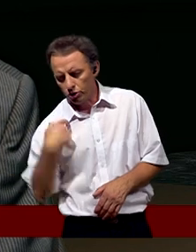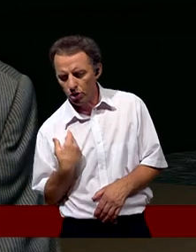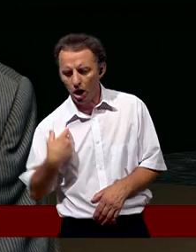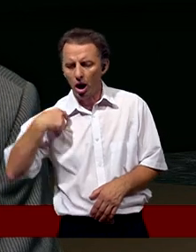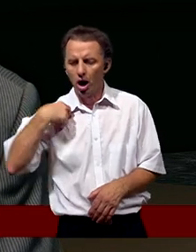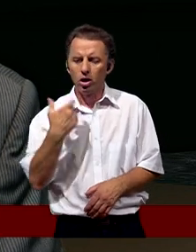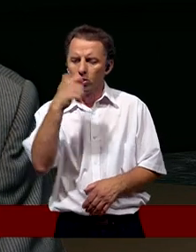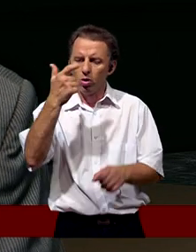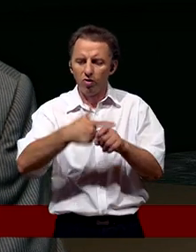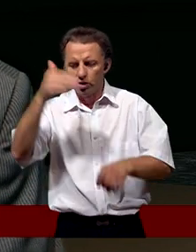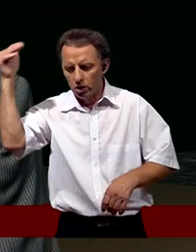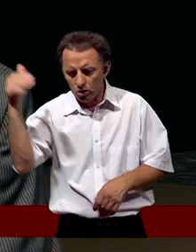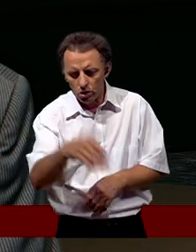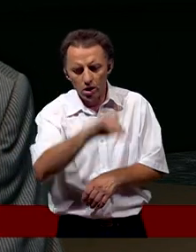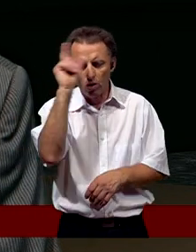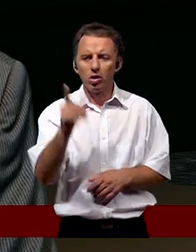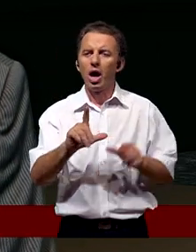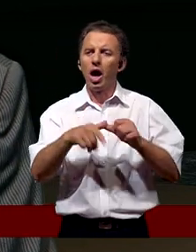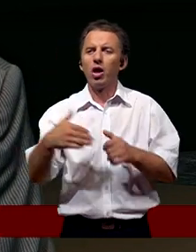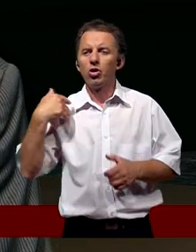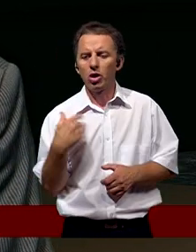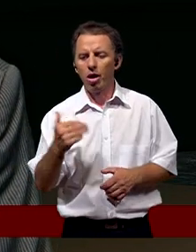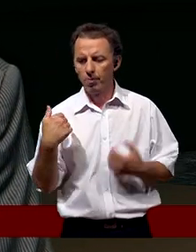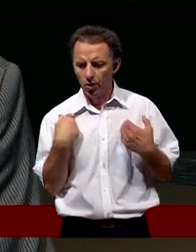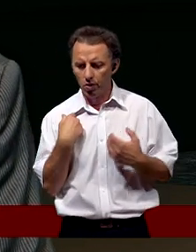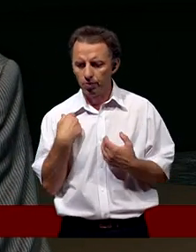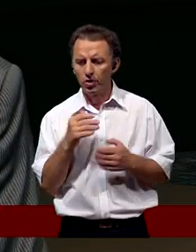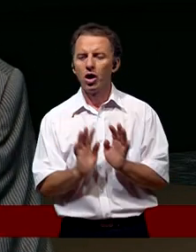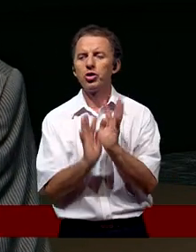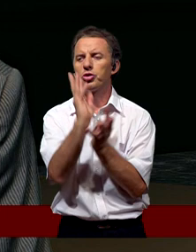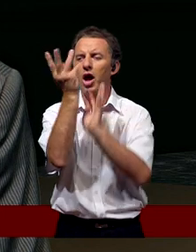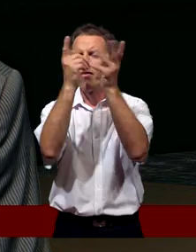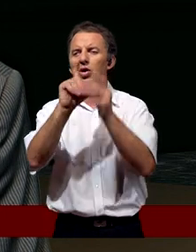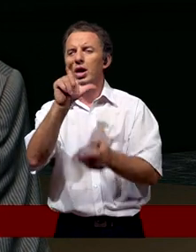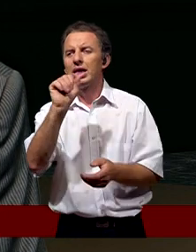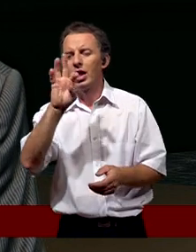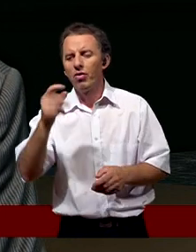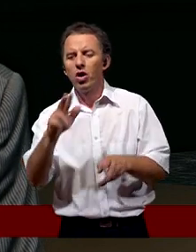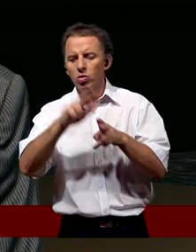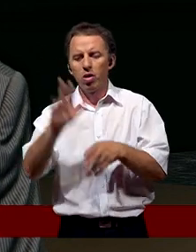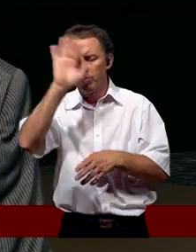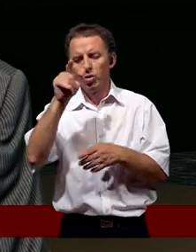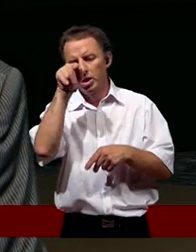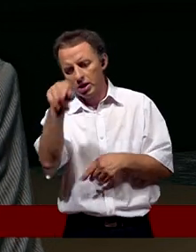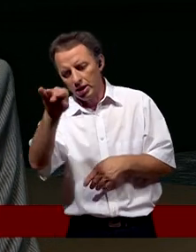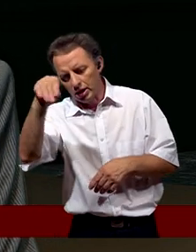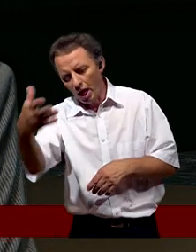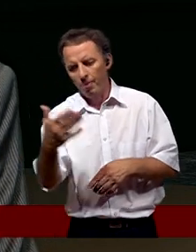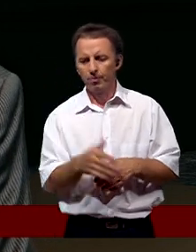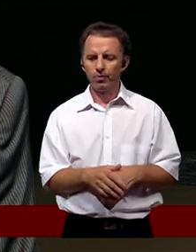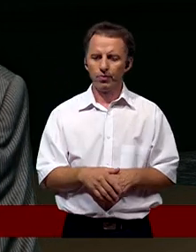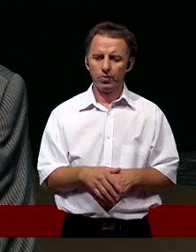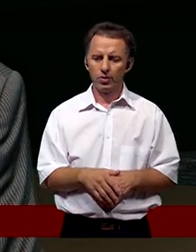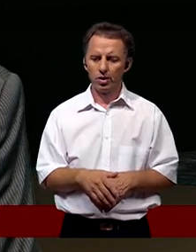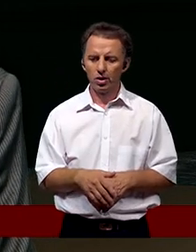żal 120 tysięcy ludzi, ale żal mu było krzewu rycynowego, który Pan Bóg tam